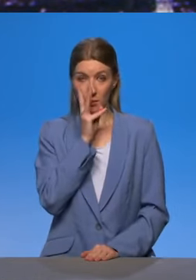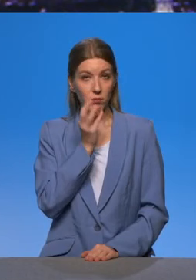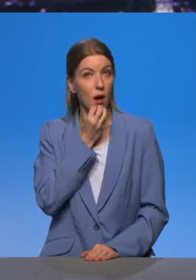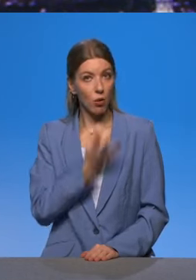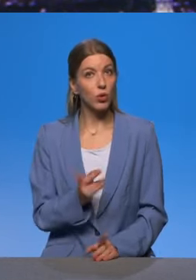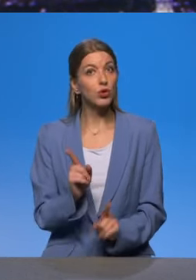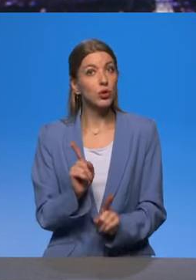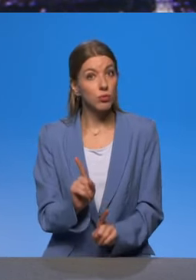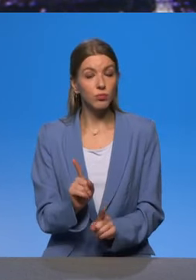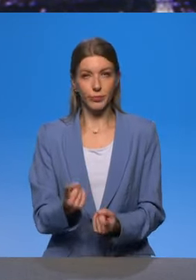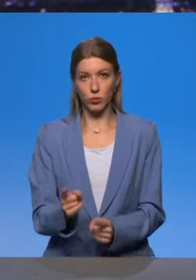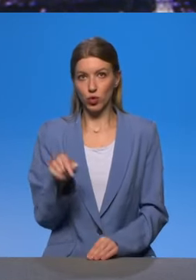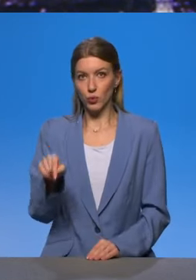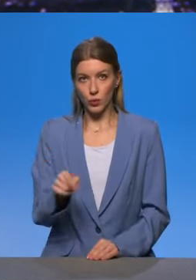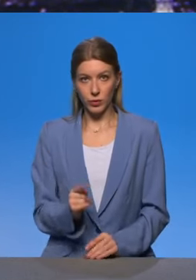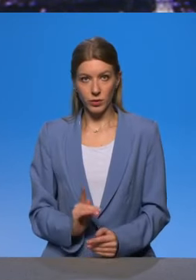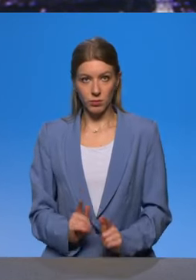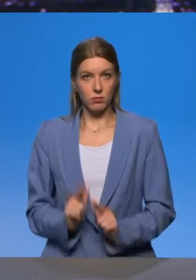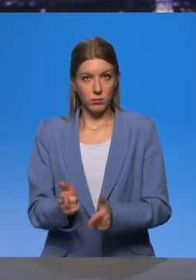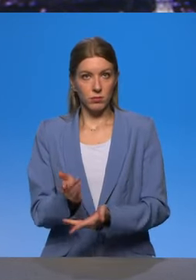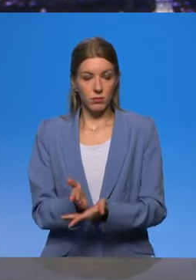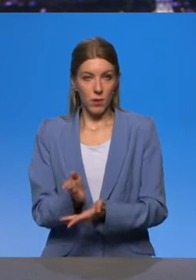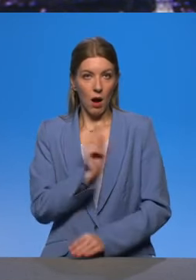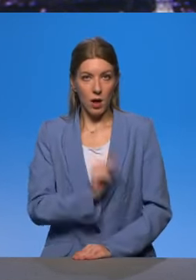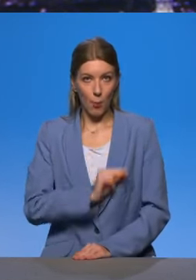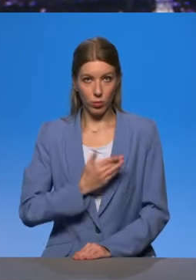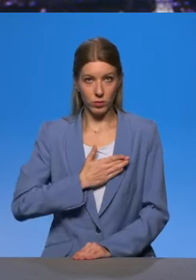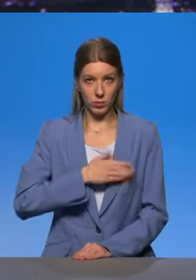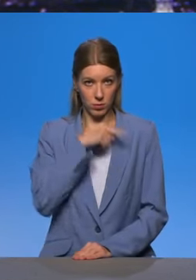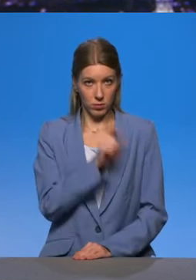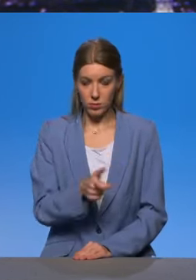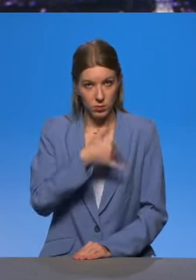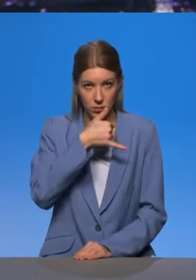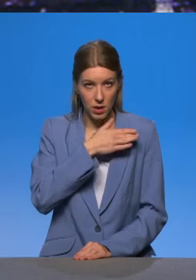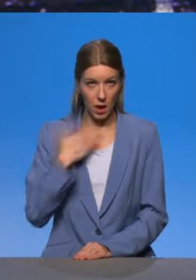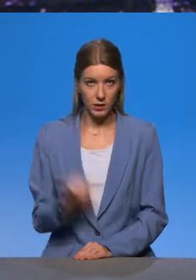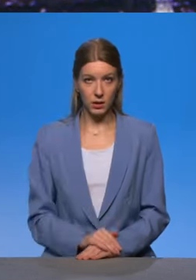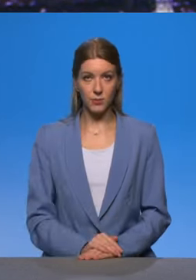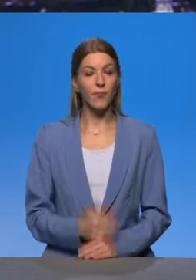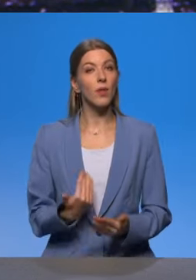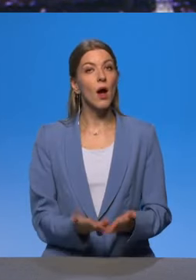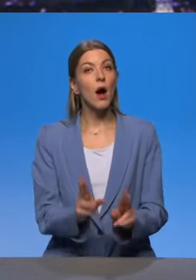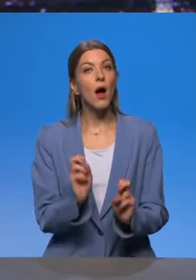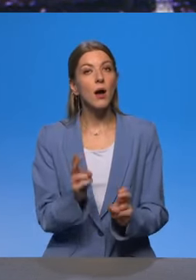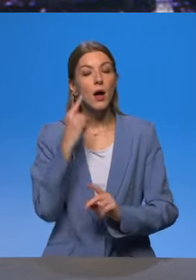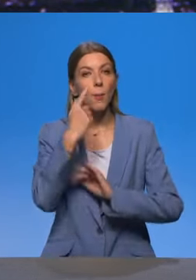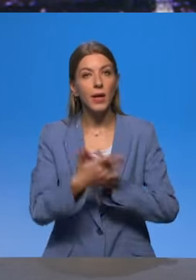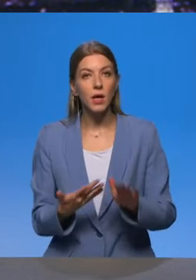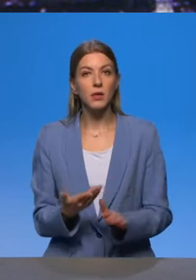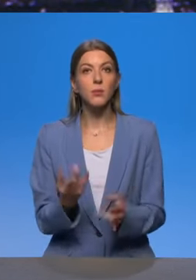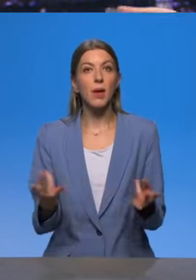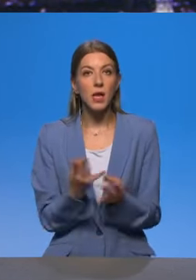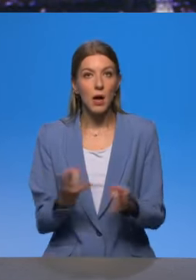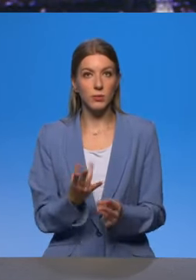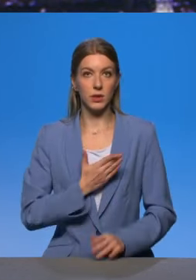туда соотечественники не стремятся трудоустраиваться. Как понять потребности своего коллектива? Достойные, недостойные? Вот они там, понимаете,